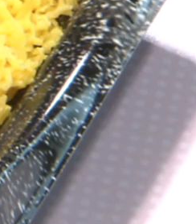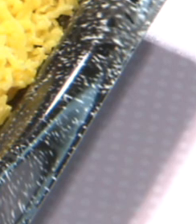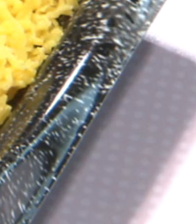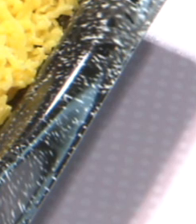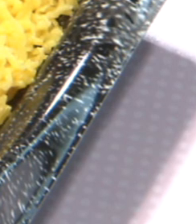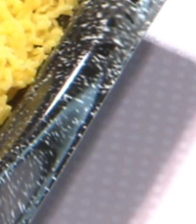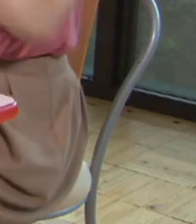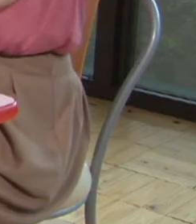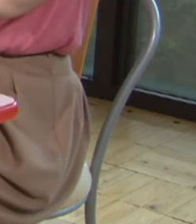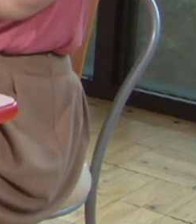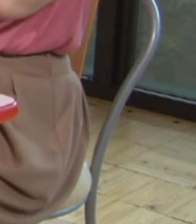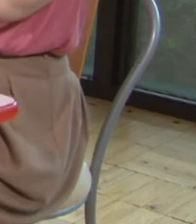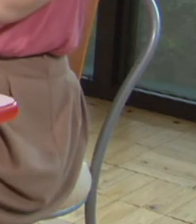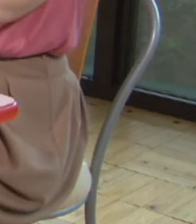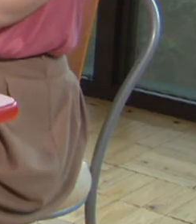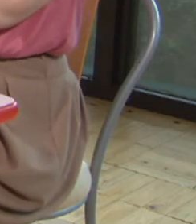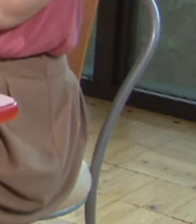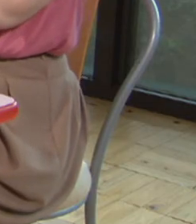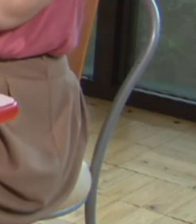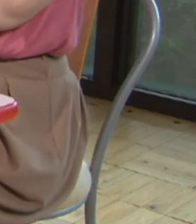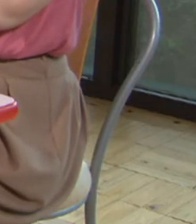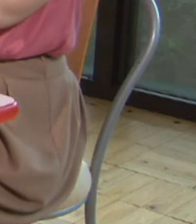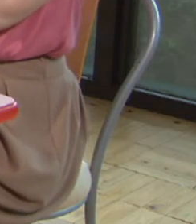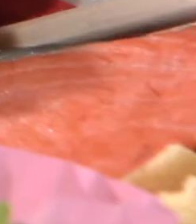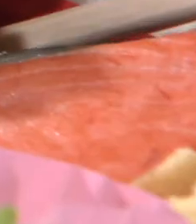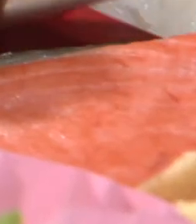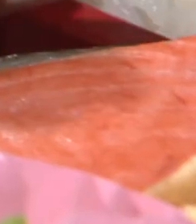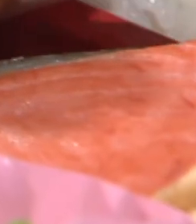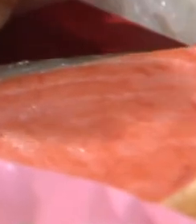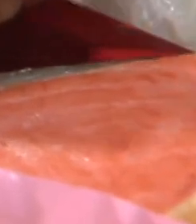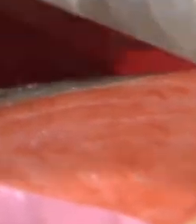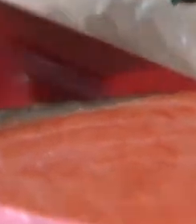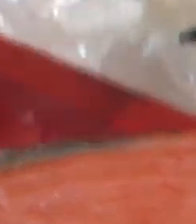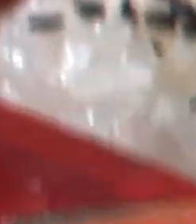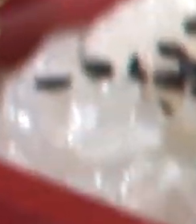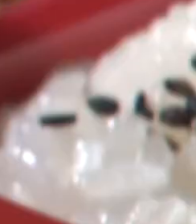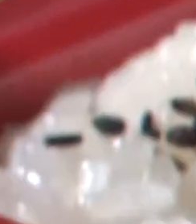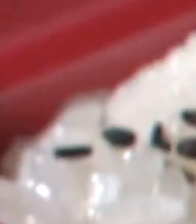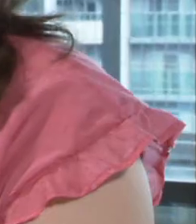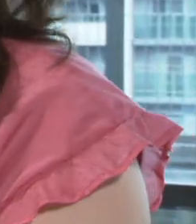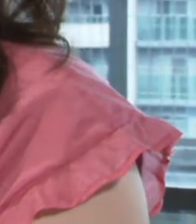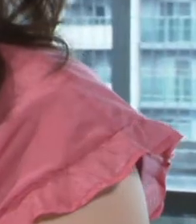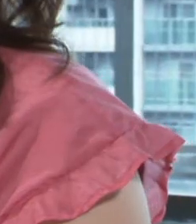いい。 いただきます。